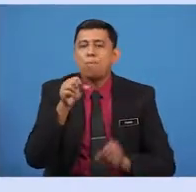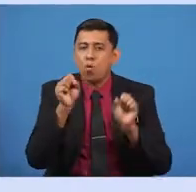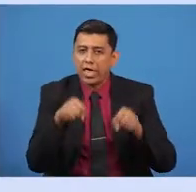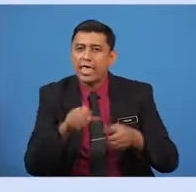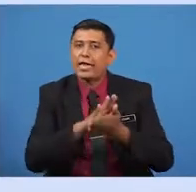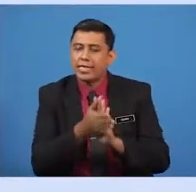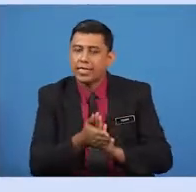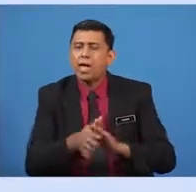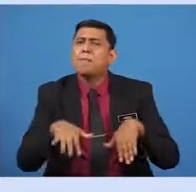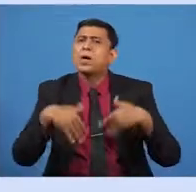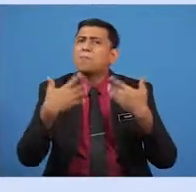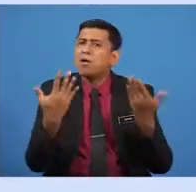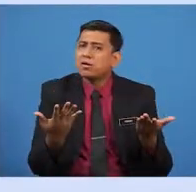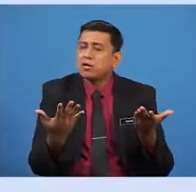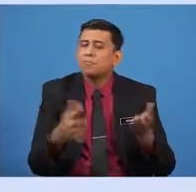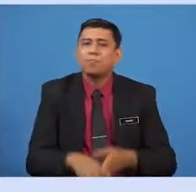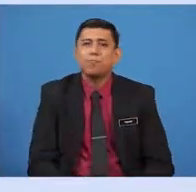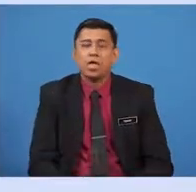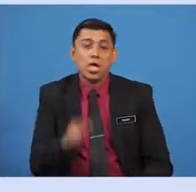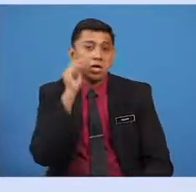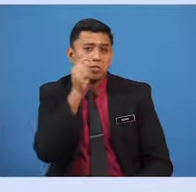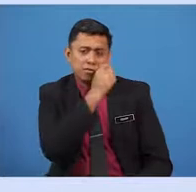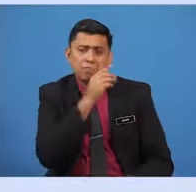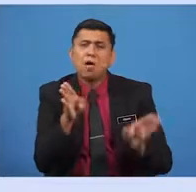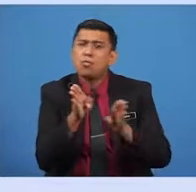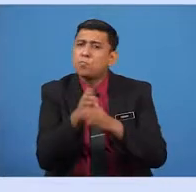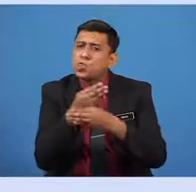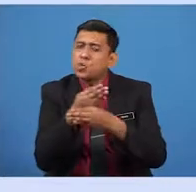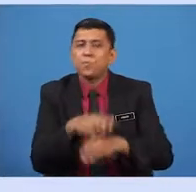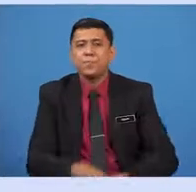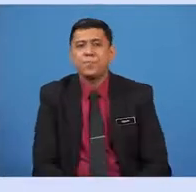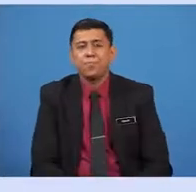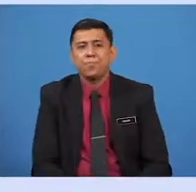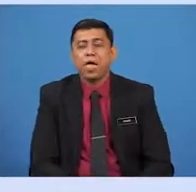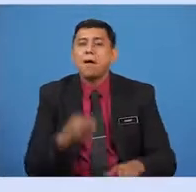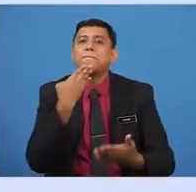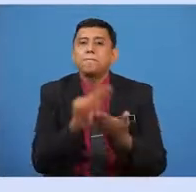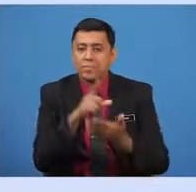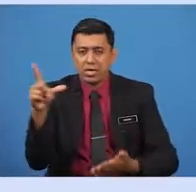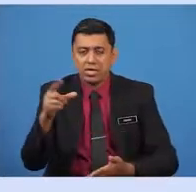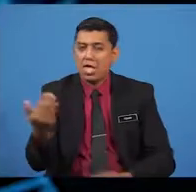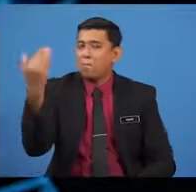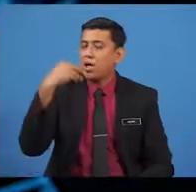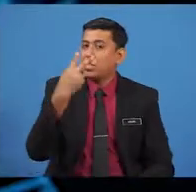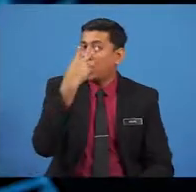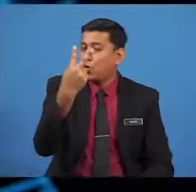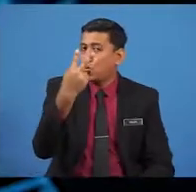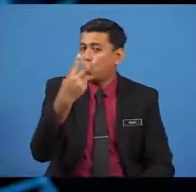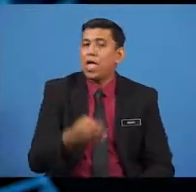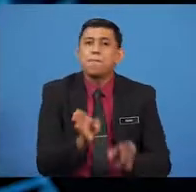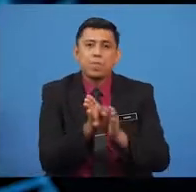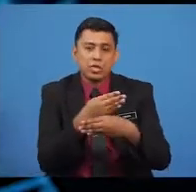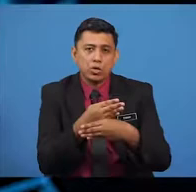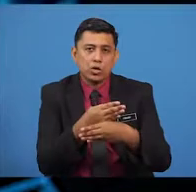Adakah anda tahu bagaimanakah kembar ini terbentuk? Baiklah, mari kita